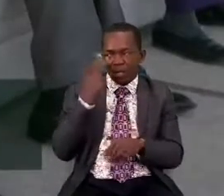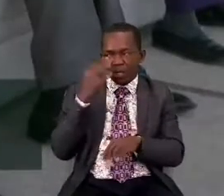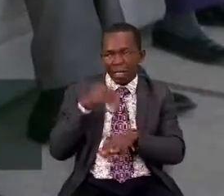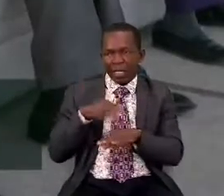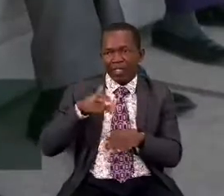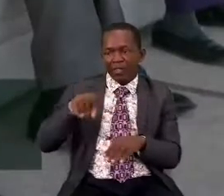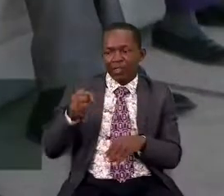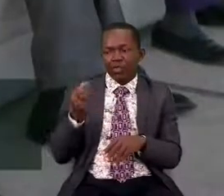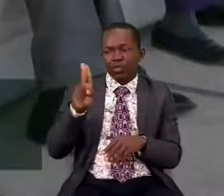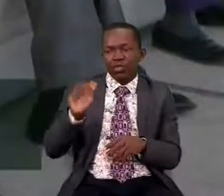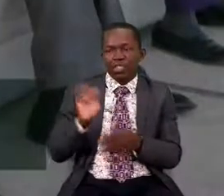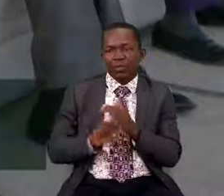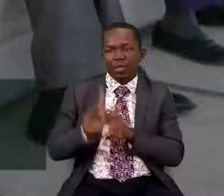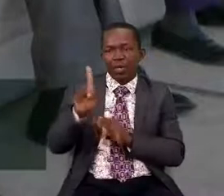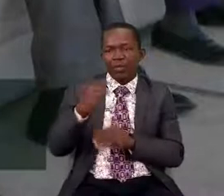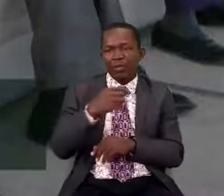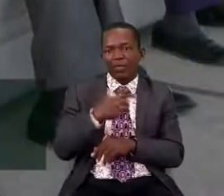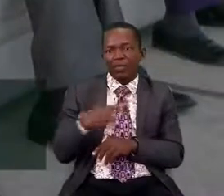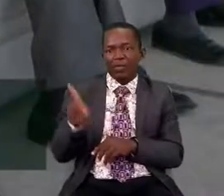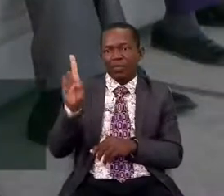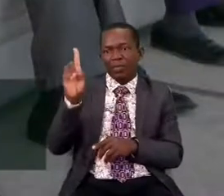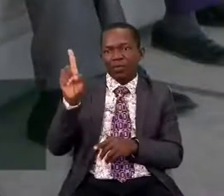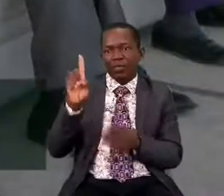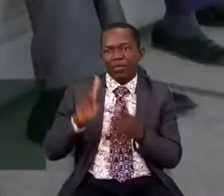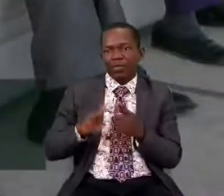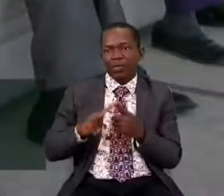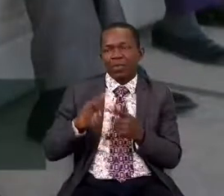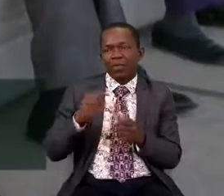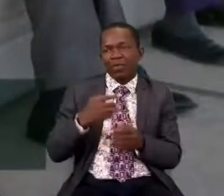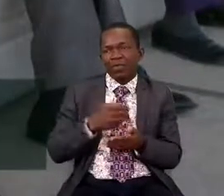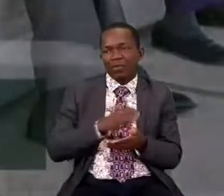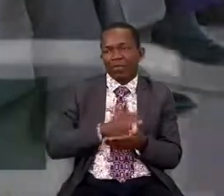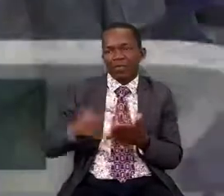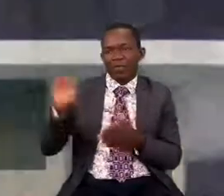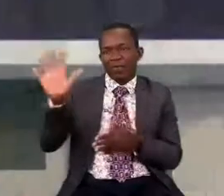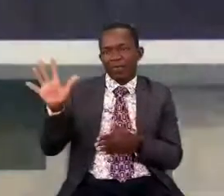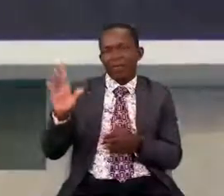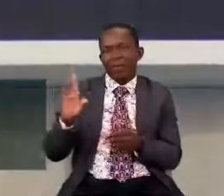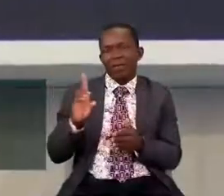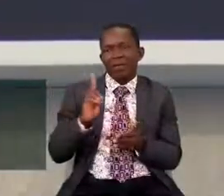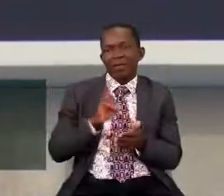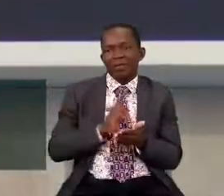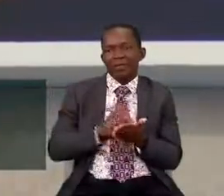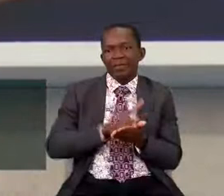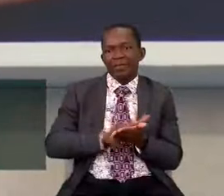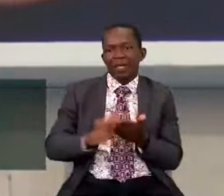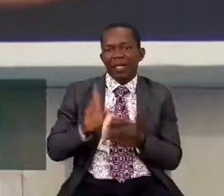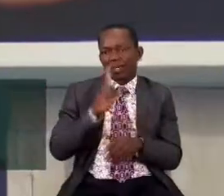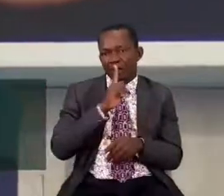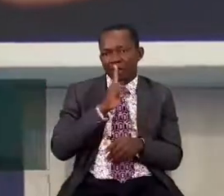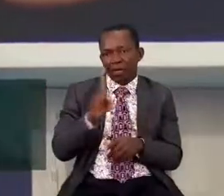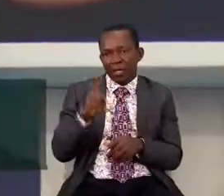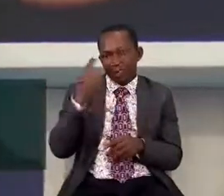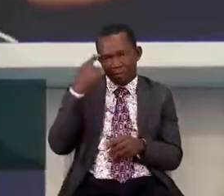L'assurance divine pour l'accomplissement du ministère. Une chose est d'avoir l'appel dans